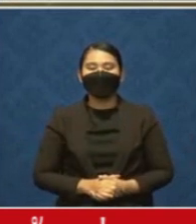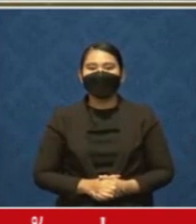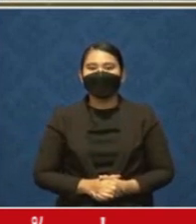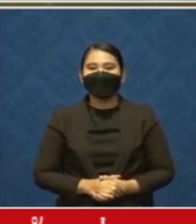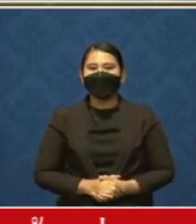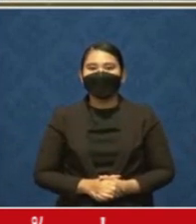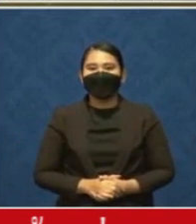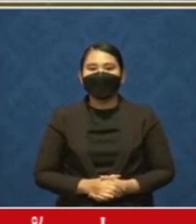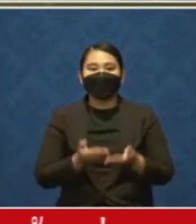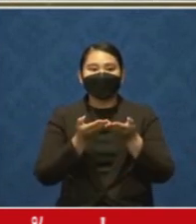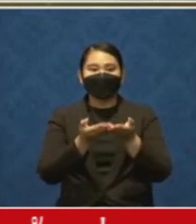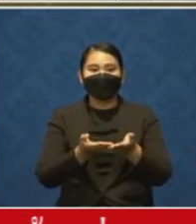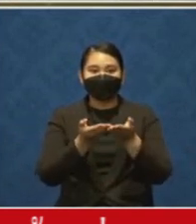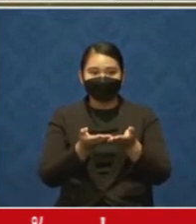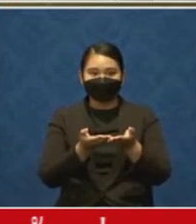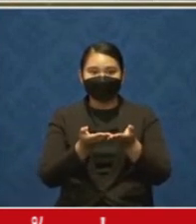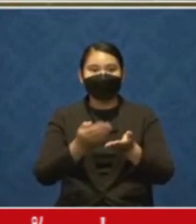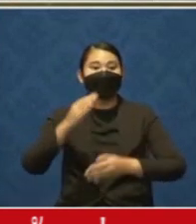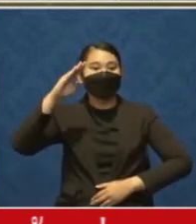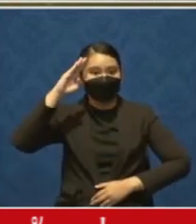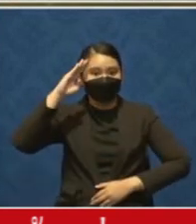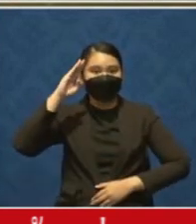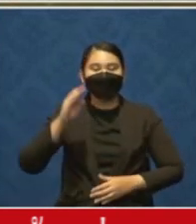องทัพเรือครับ